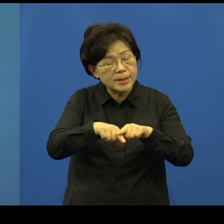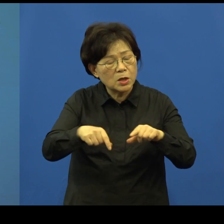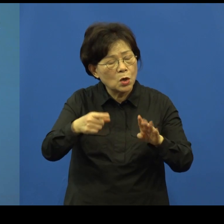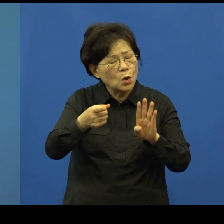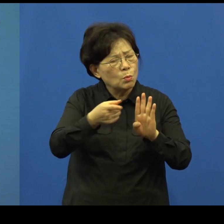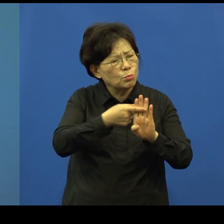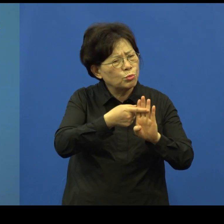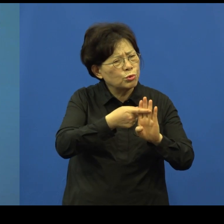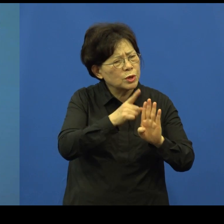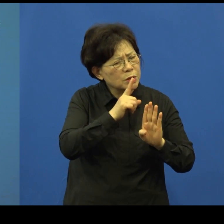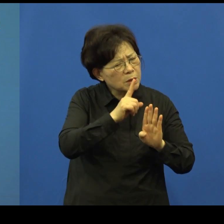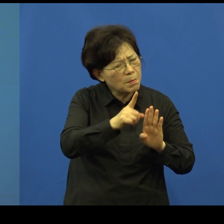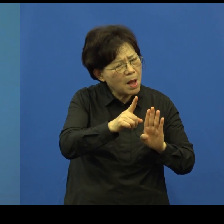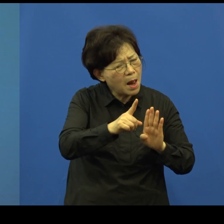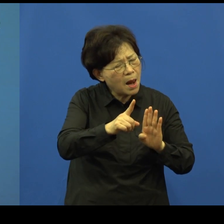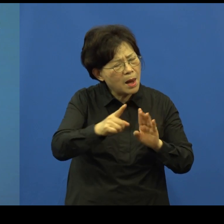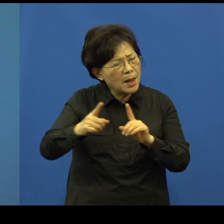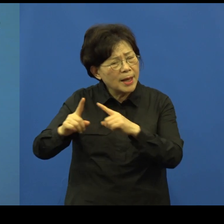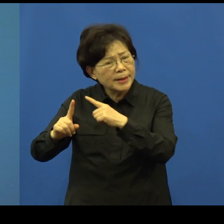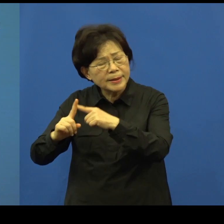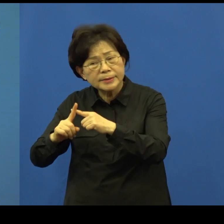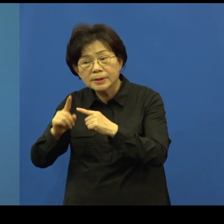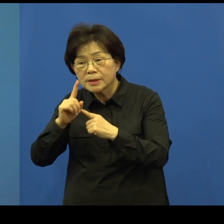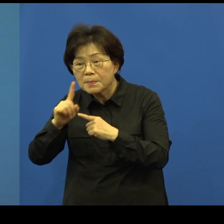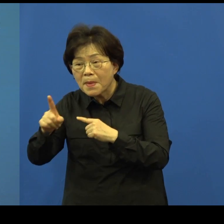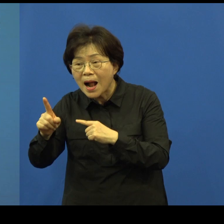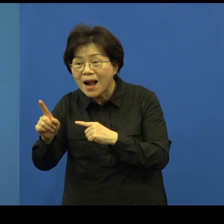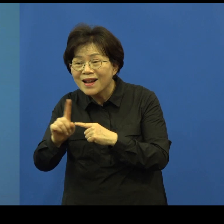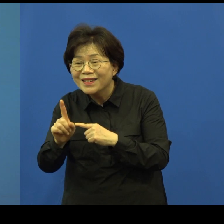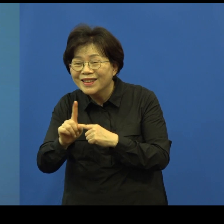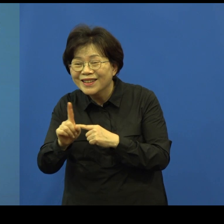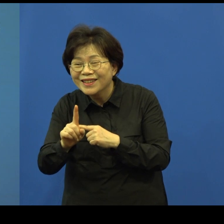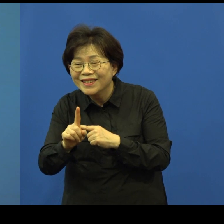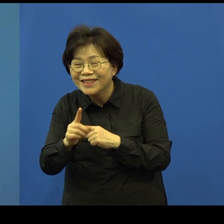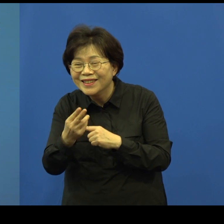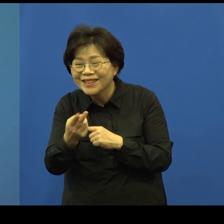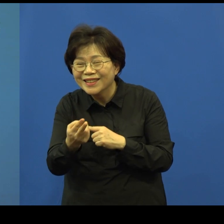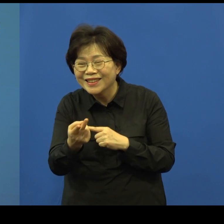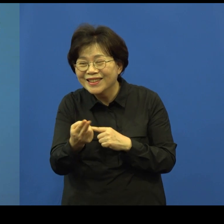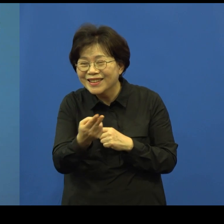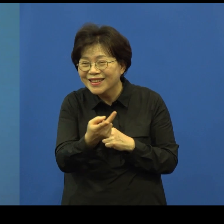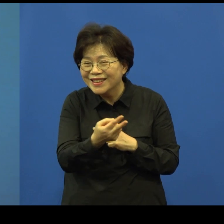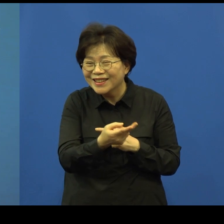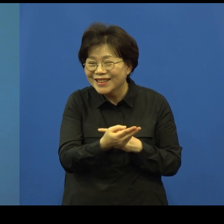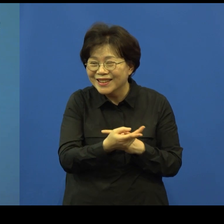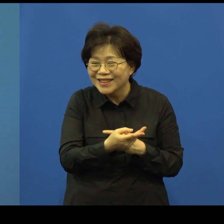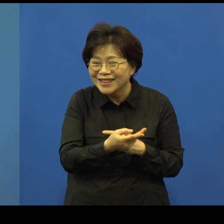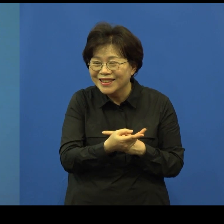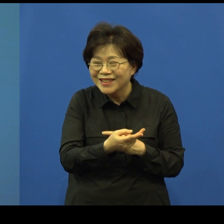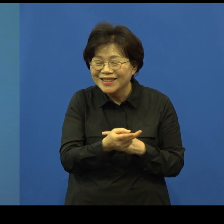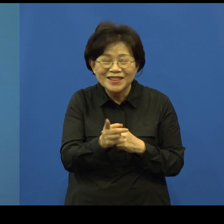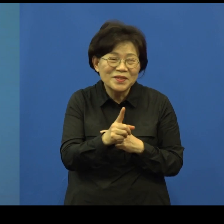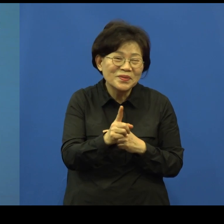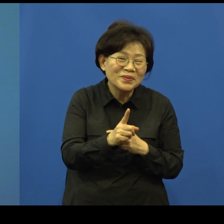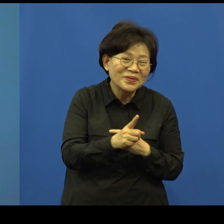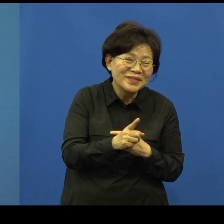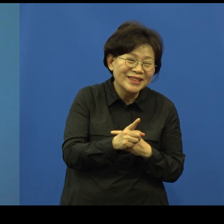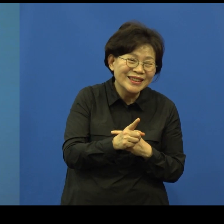부정적이다. 나는 대체로 긍정적이다. 어느 쪽이에요? 손 들지 마시고 나는 부정적이다. 대체로 좀 부정적.